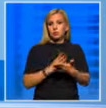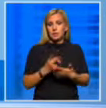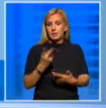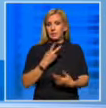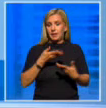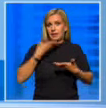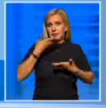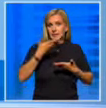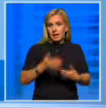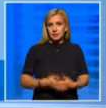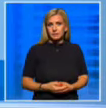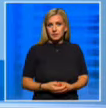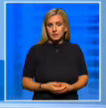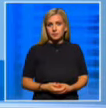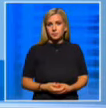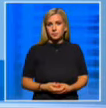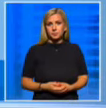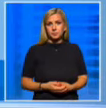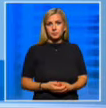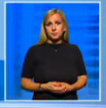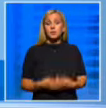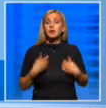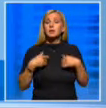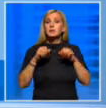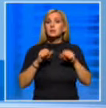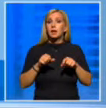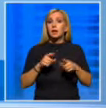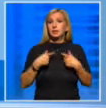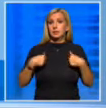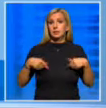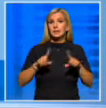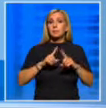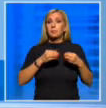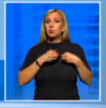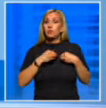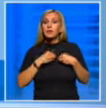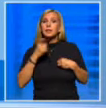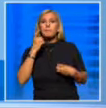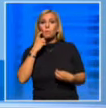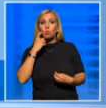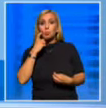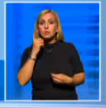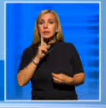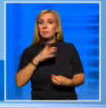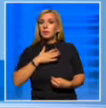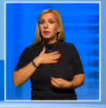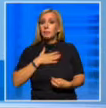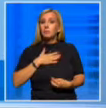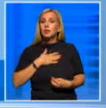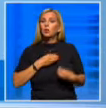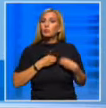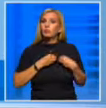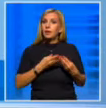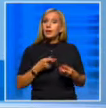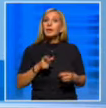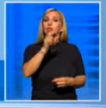върху това, което ние всъщност предлагаме. Да, ние нямаме доверие на Борисов. И няма да имаме доверие на човек, който